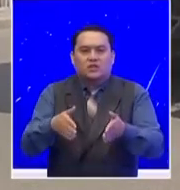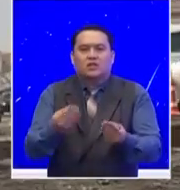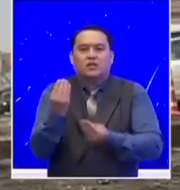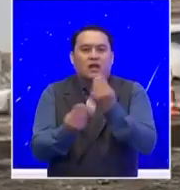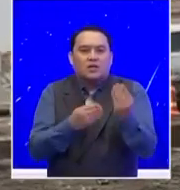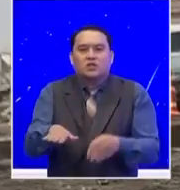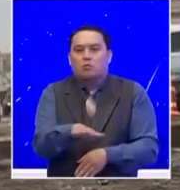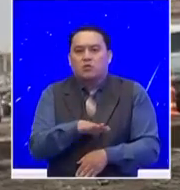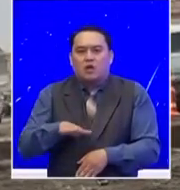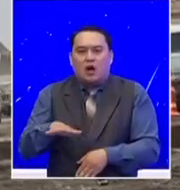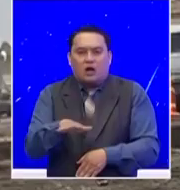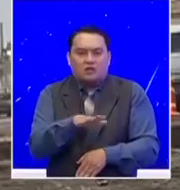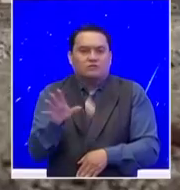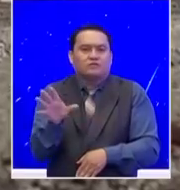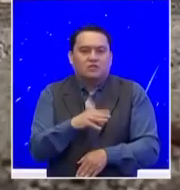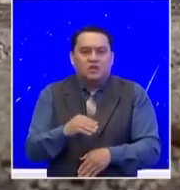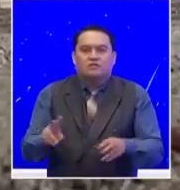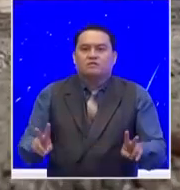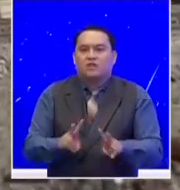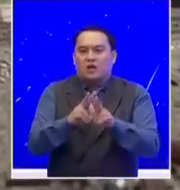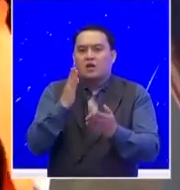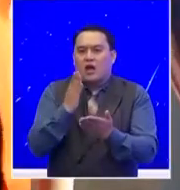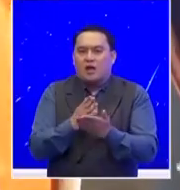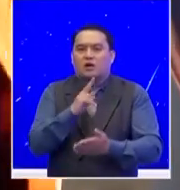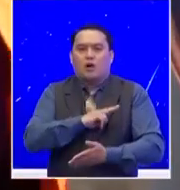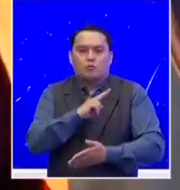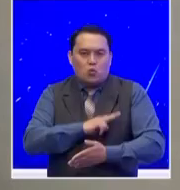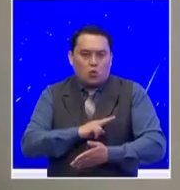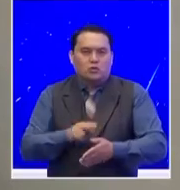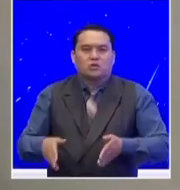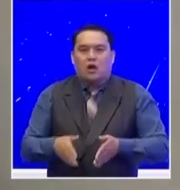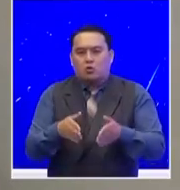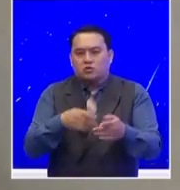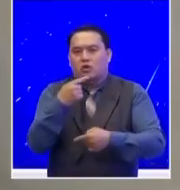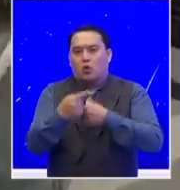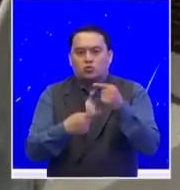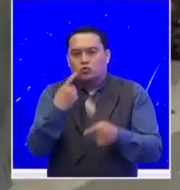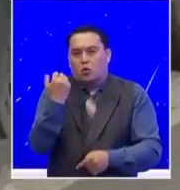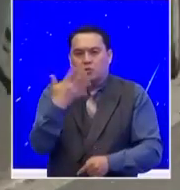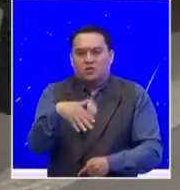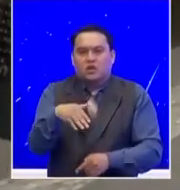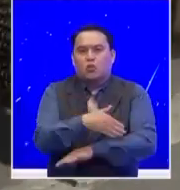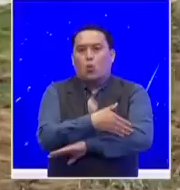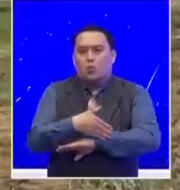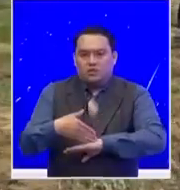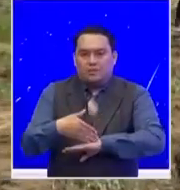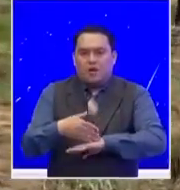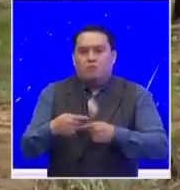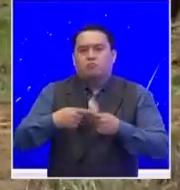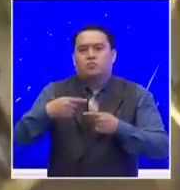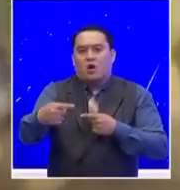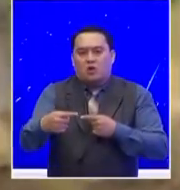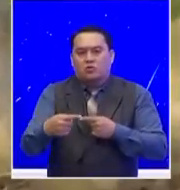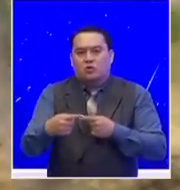площадок и малых архитектурных форм. В столице также начаты дорожные работы. В текущем году отремонтируют 150 улиц, общая